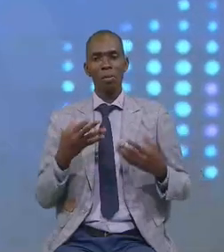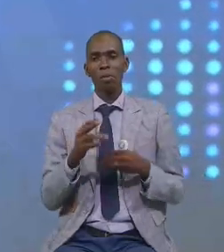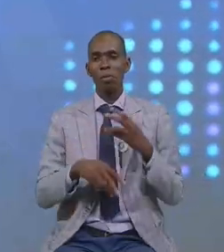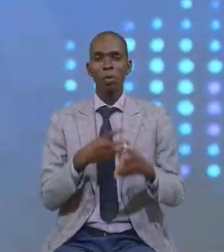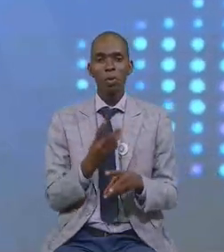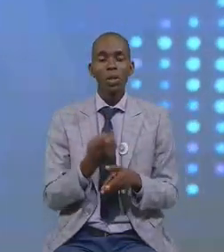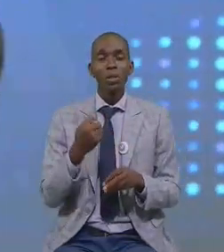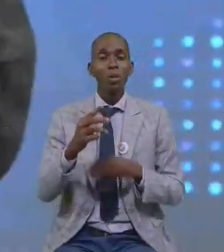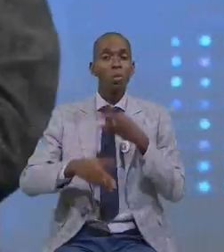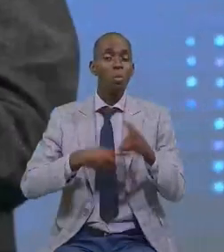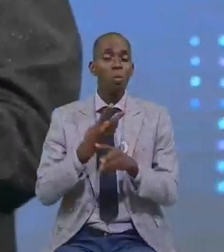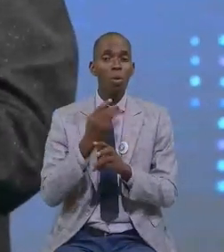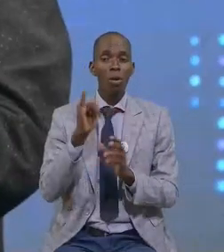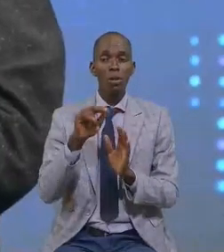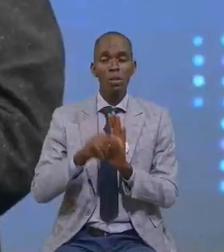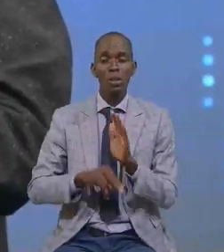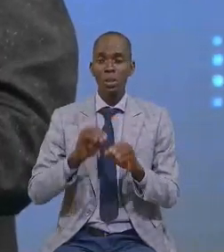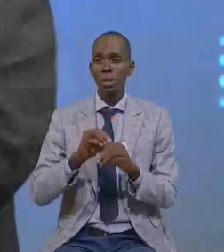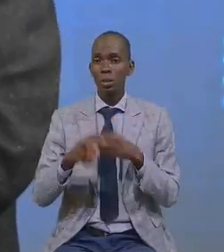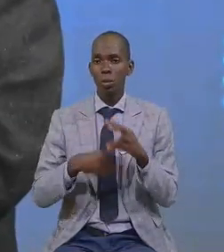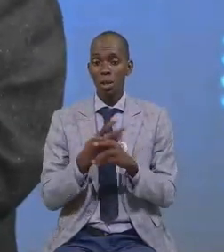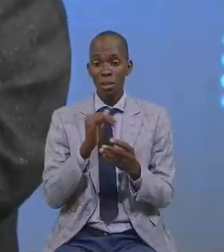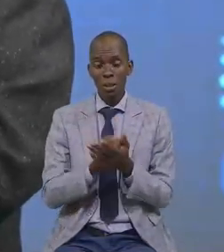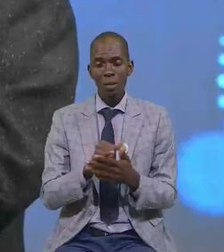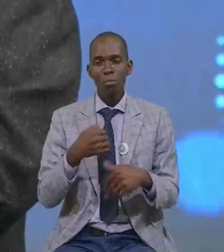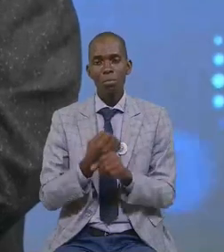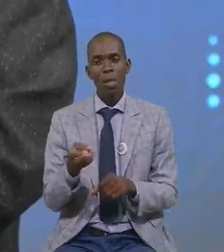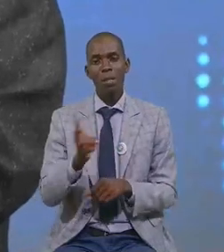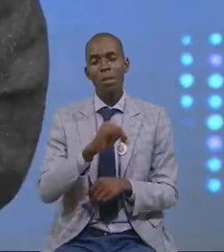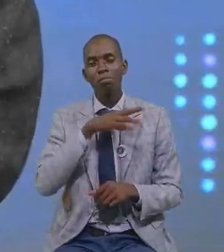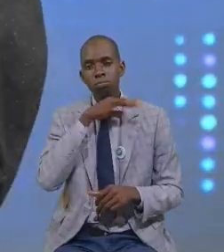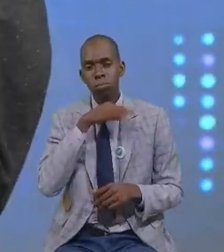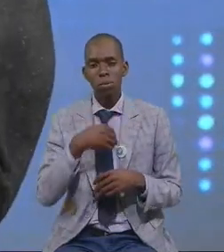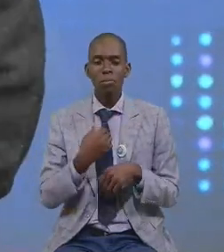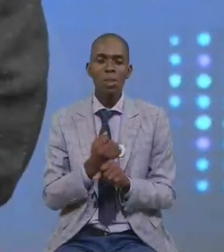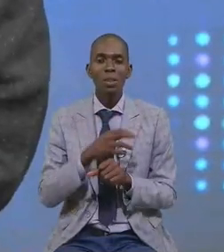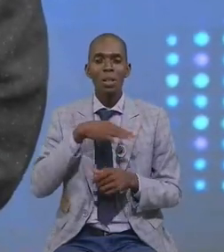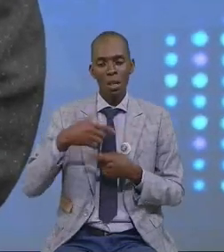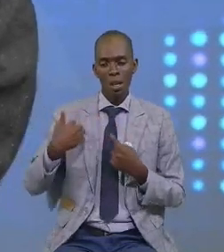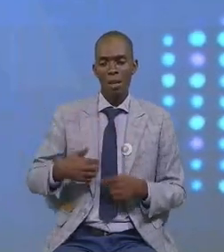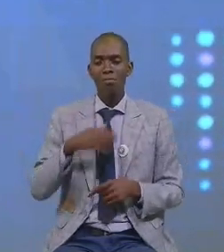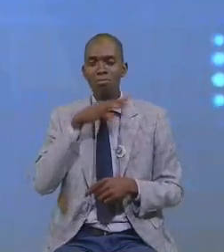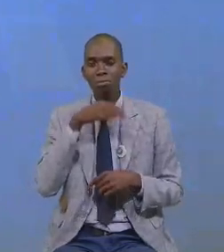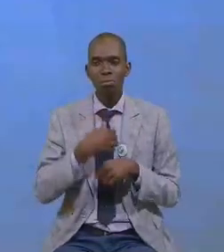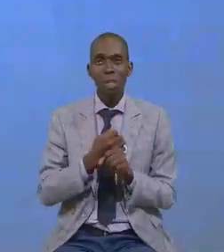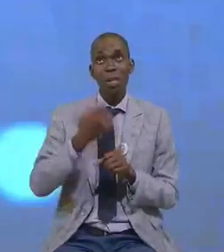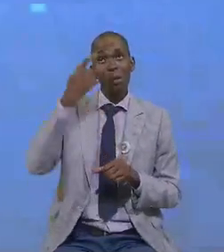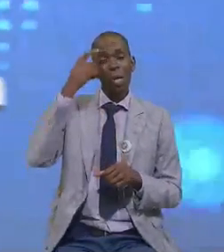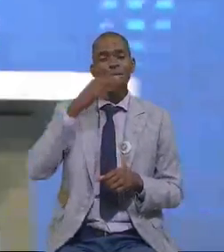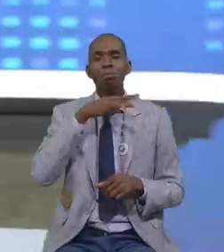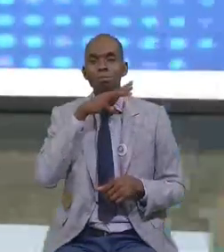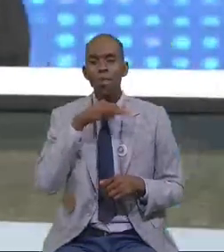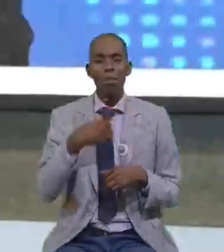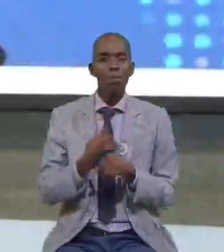la mondanité du monde, et cela les pollue, cela pollue leur cœur, cela souille leur esprit,